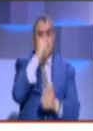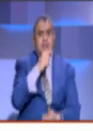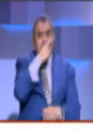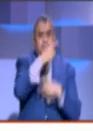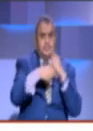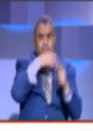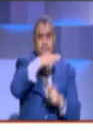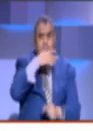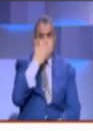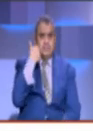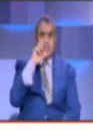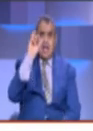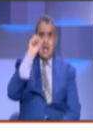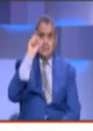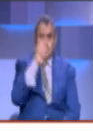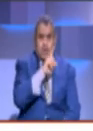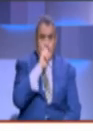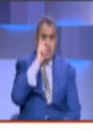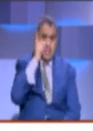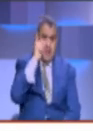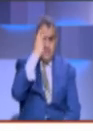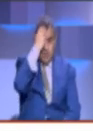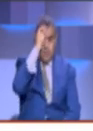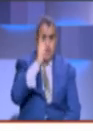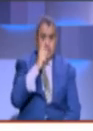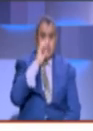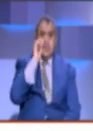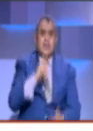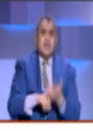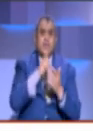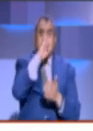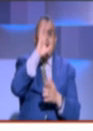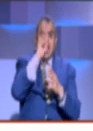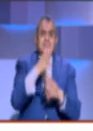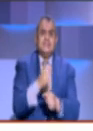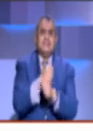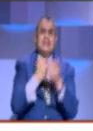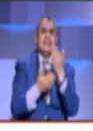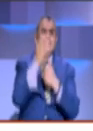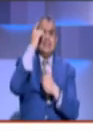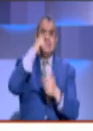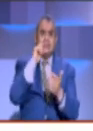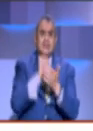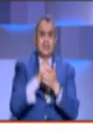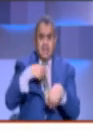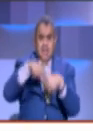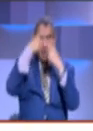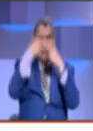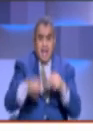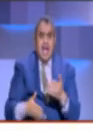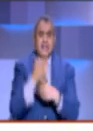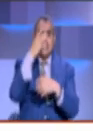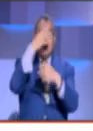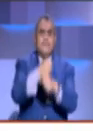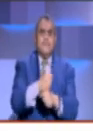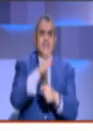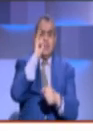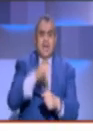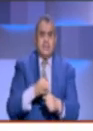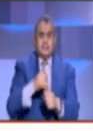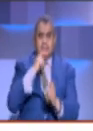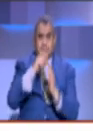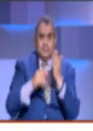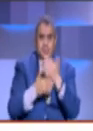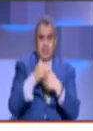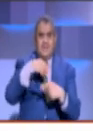قبل ثورة 25 يناير 2011، أن البلد عايزة بلد. فعلا البلد عايزة بلد، وبدأنا